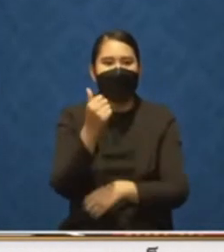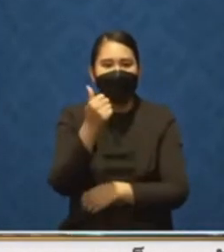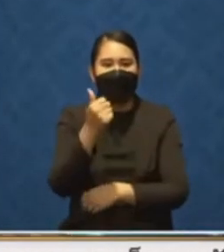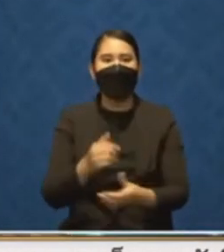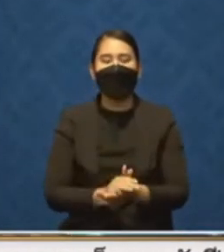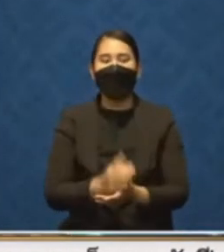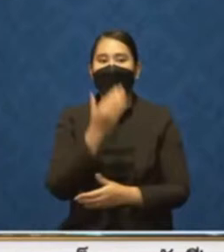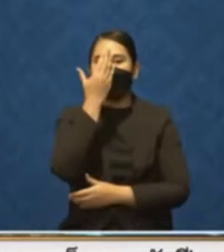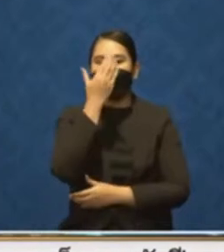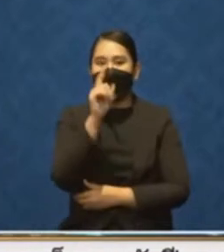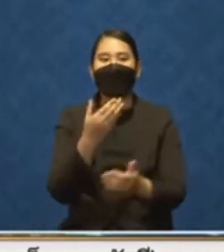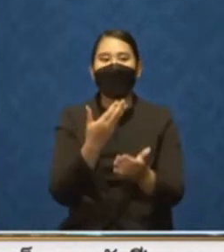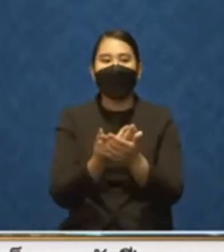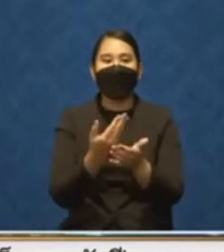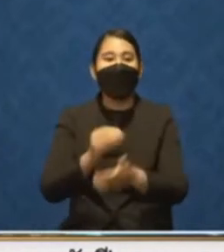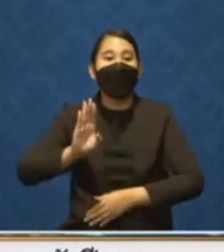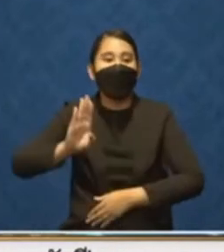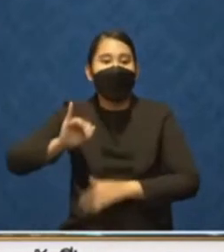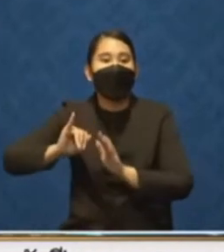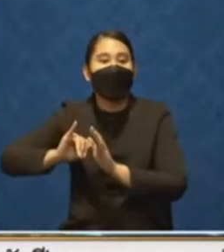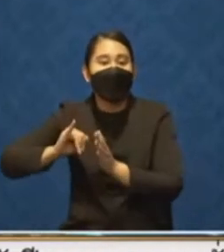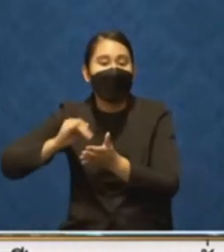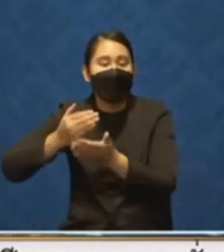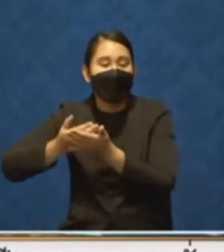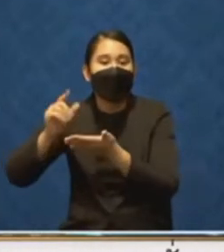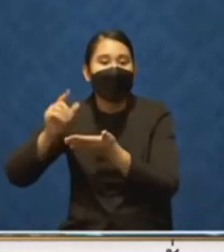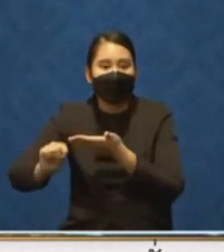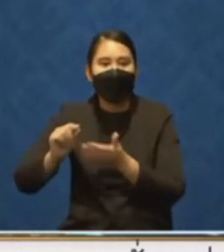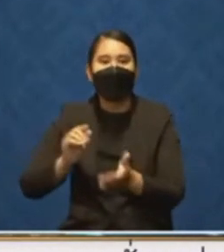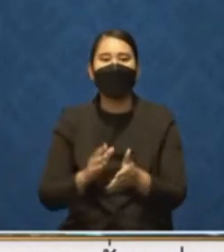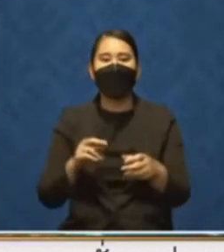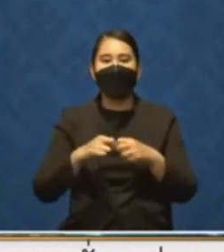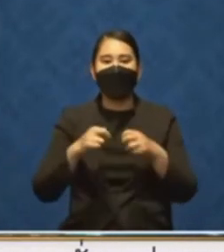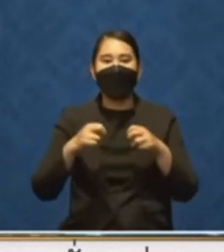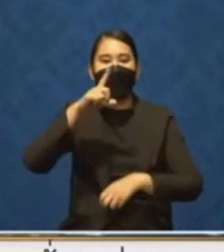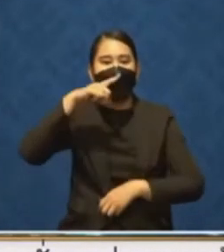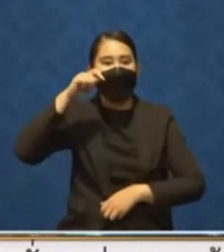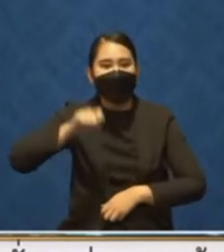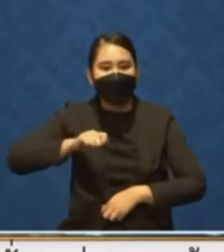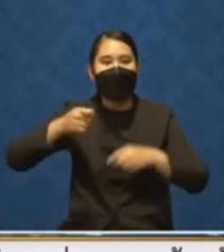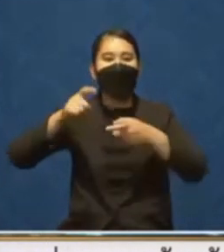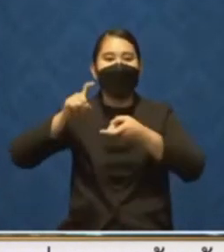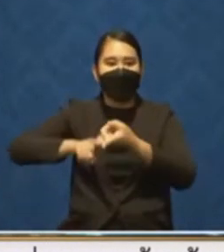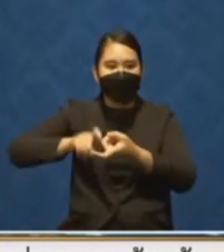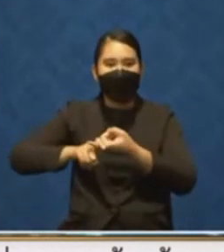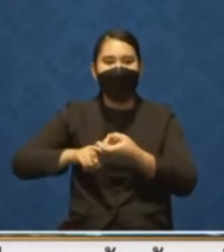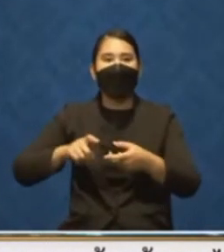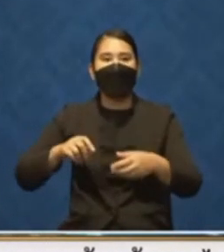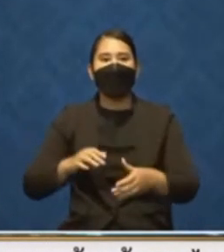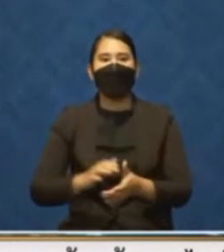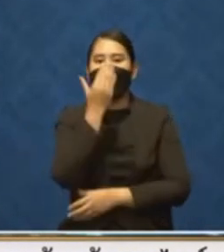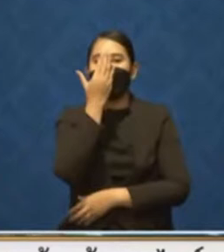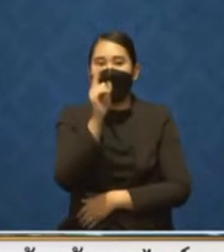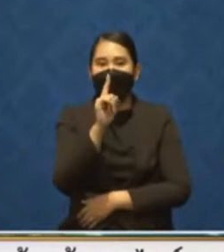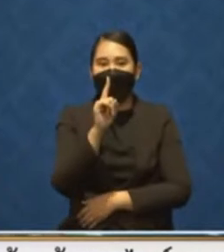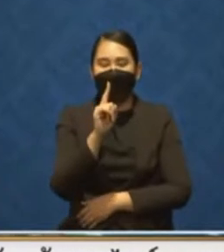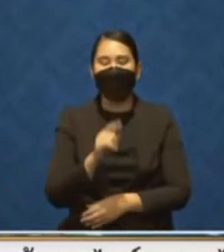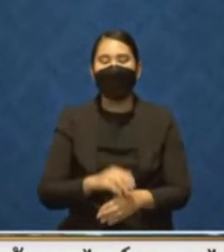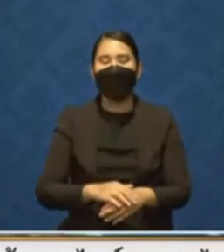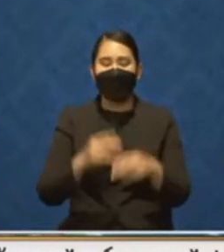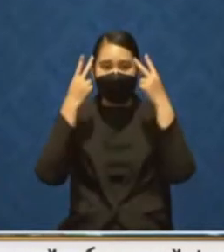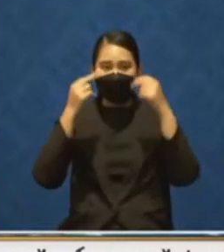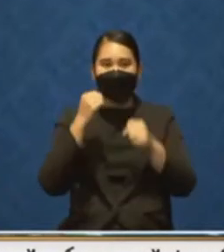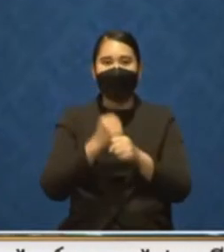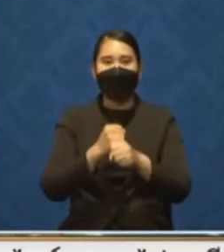บาทมันออนแล้วก็ไม่มีวิจิตรและเสื้อยูเครนทุกอย่างราคามันก็ขึ้นมันไม่ได้เป็นฝีมือของท่านเลยเพื่อนช่างอย่าเกรงว่ามีประสิทธิภาพครับ